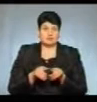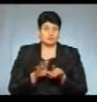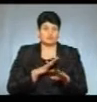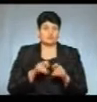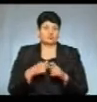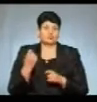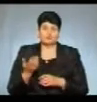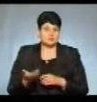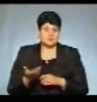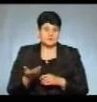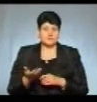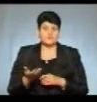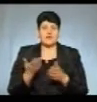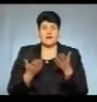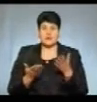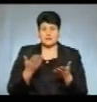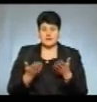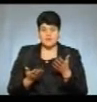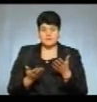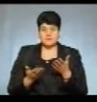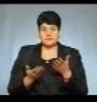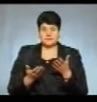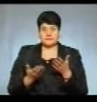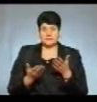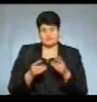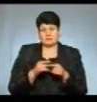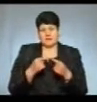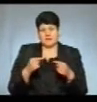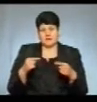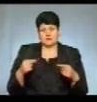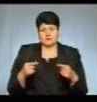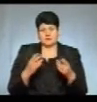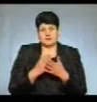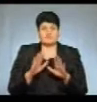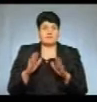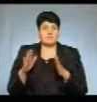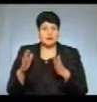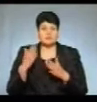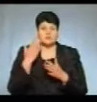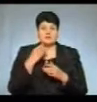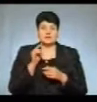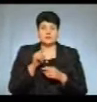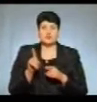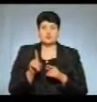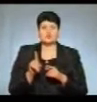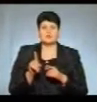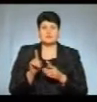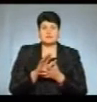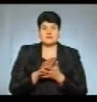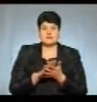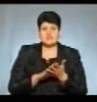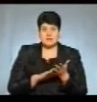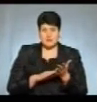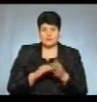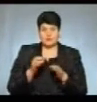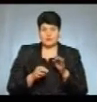порушення. От. Але і такі інші трапляються випадки, коли, наприклад, для того, щоб сформувати позовну заяву до суду